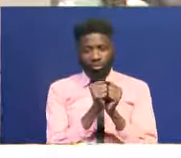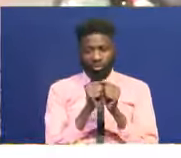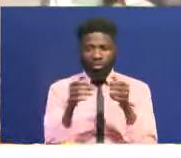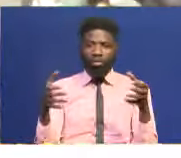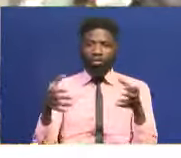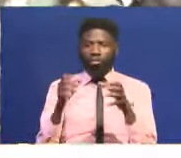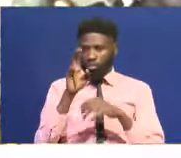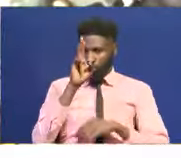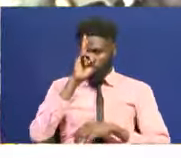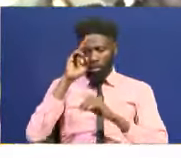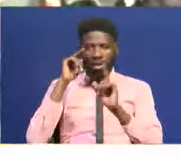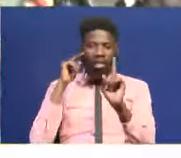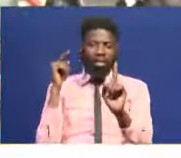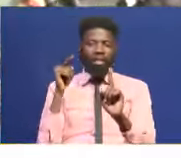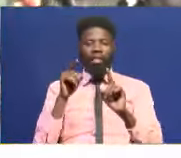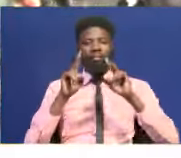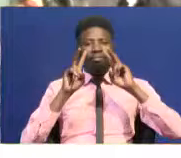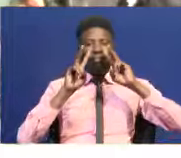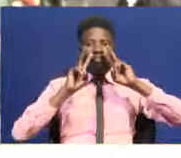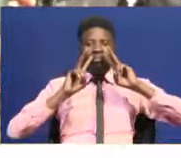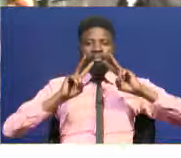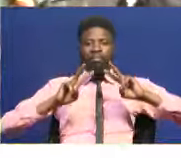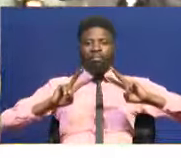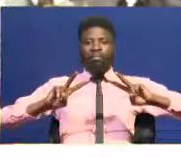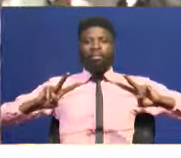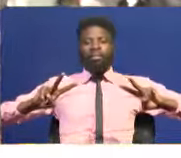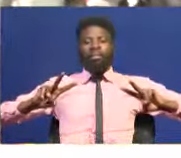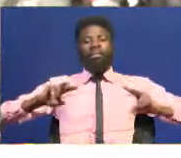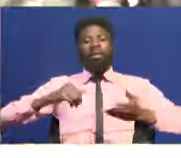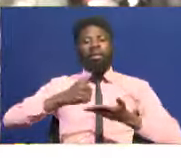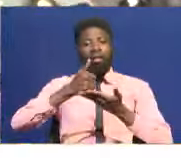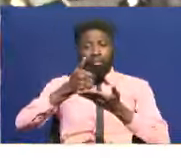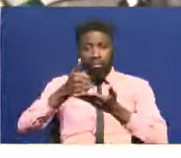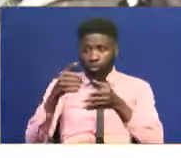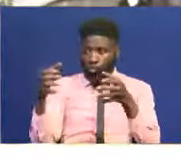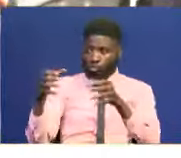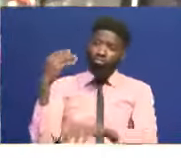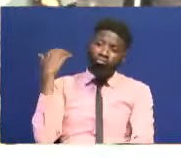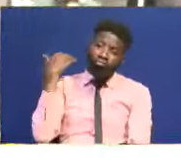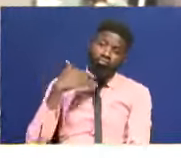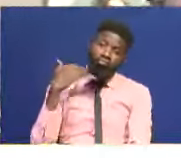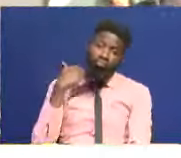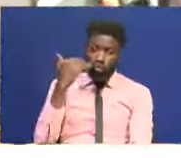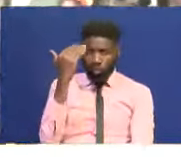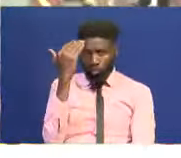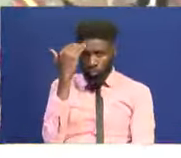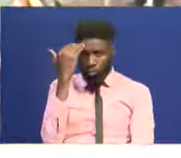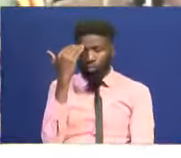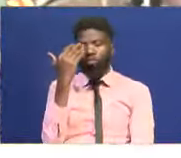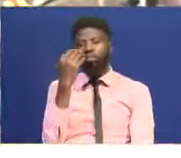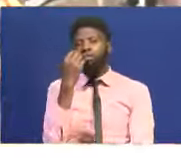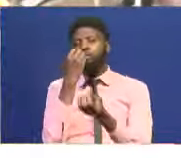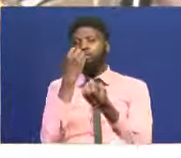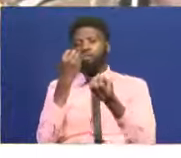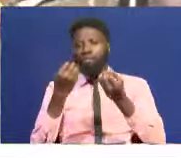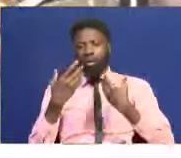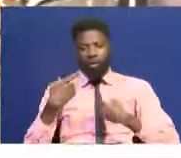usalama, kuweka amani na kushirikiana kuleta habari za wale ambao ni wahalifu, kuleta majina yao,